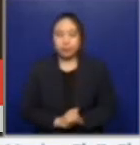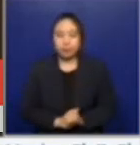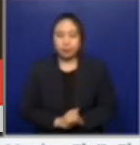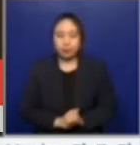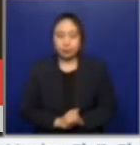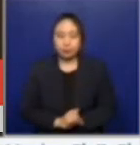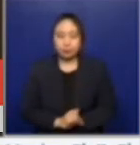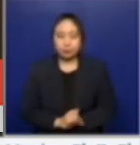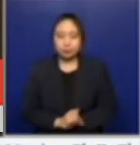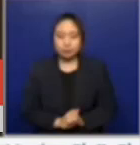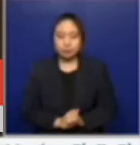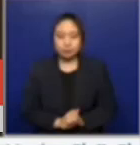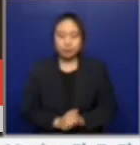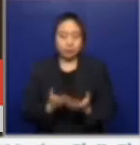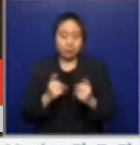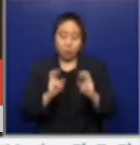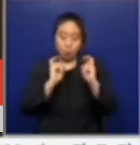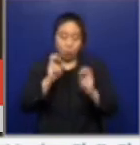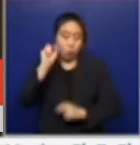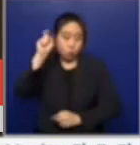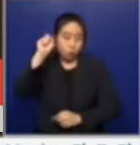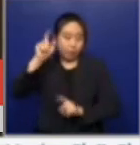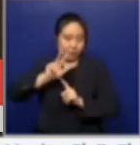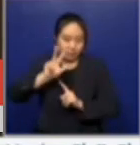เป็นเรื่องด่วนที่3ท่านครับ